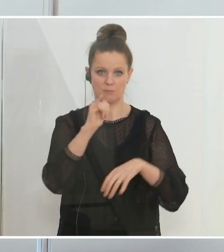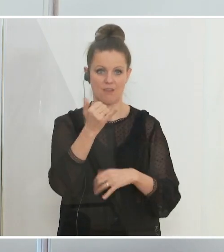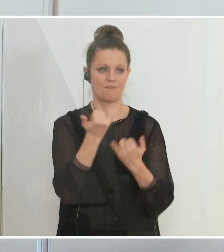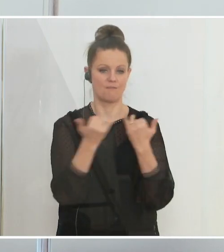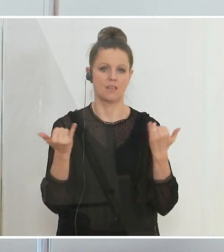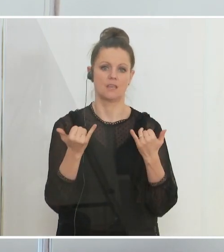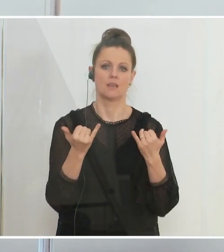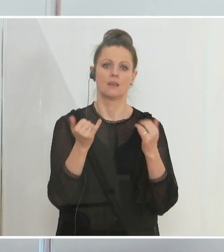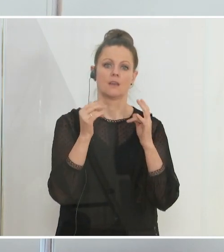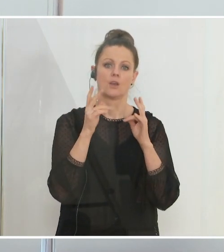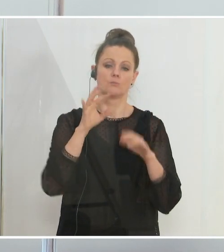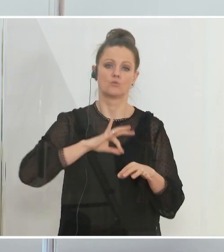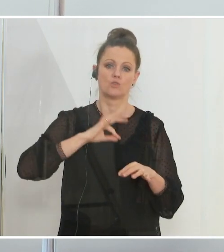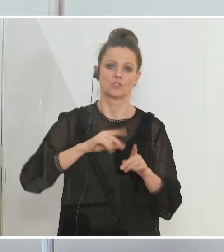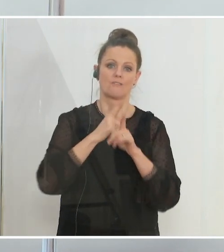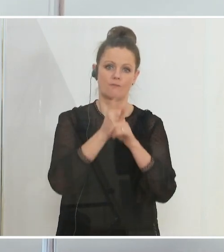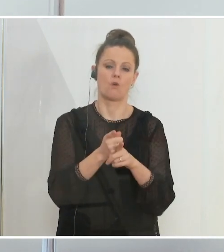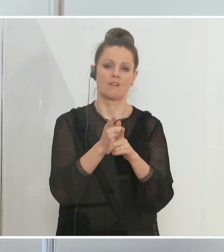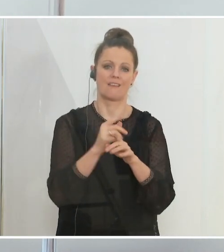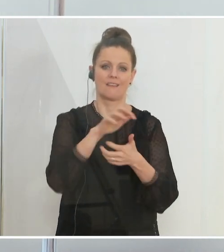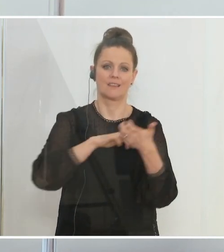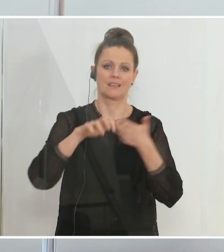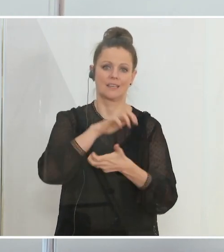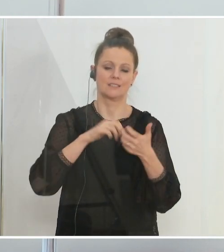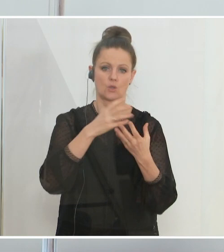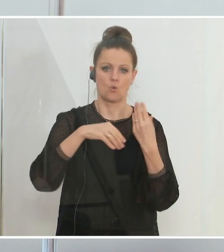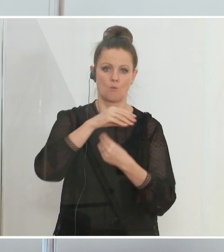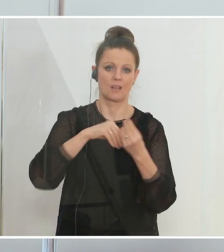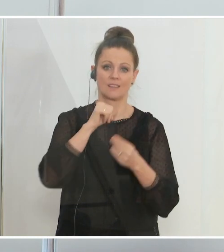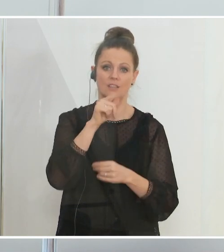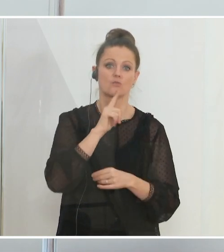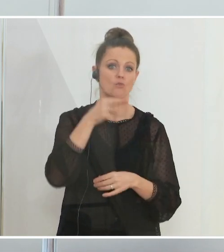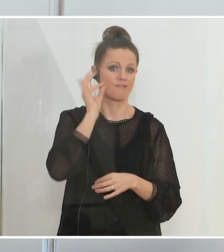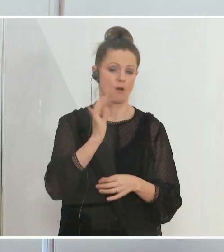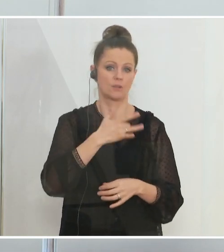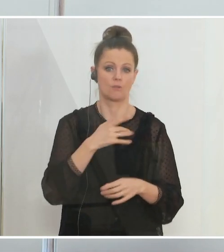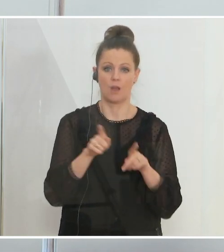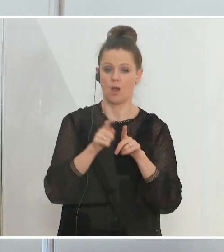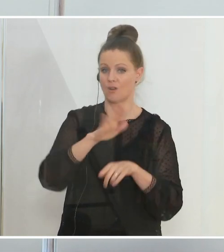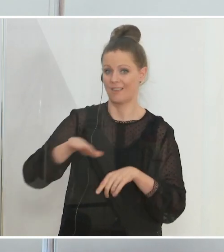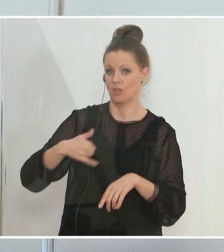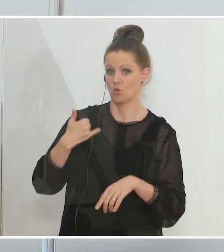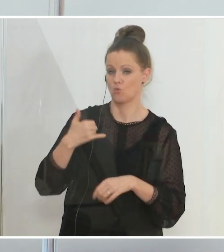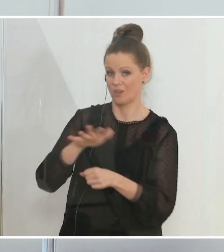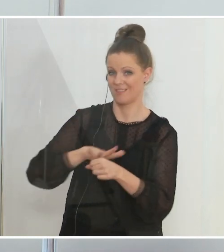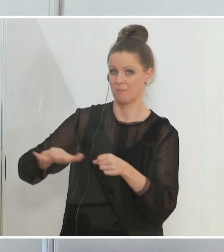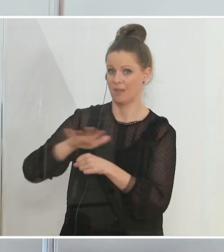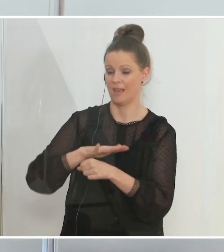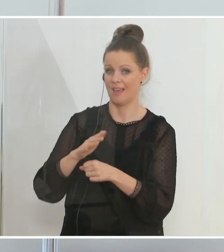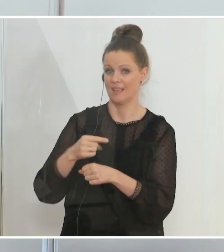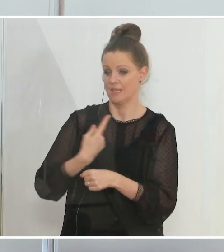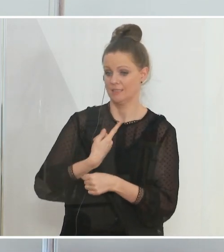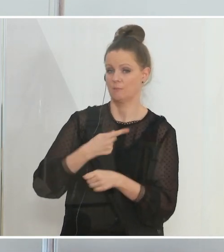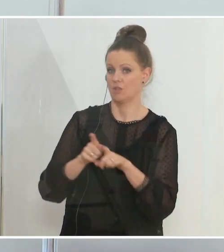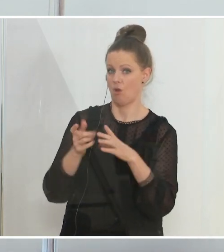wir mit den psychischen Folgen der Krise umgehen. Nicht nur Frauen betreffend. Ich sehe das auch im Kinder- und Jugendbereich als Familienministerin,